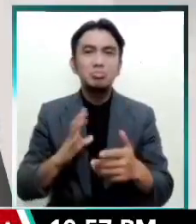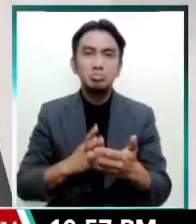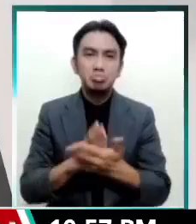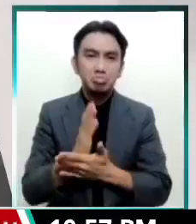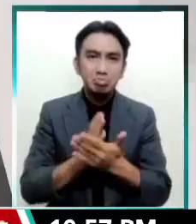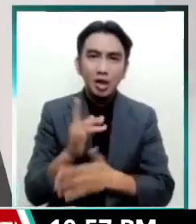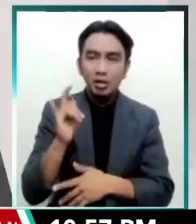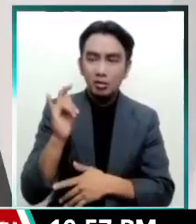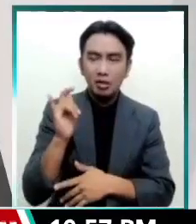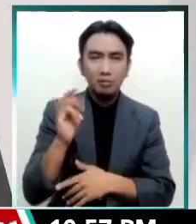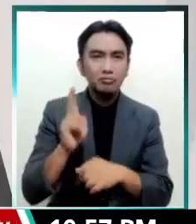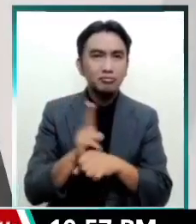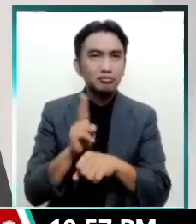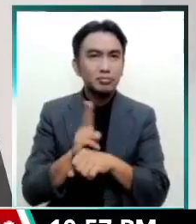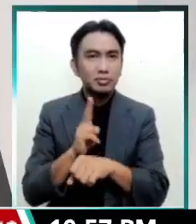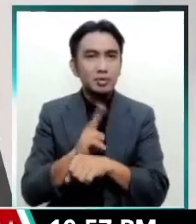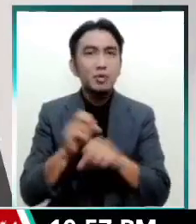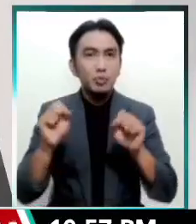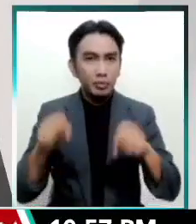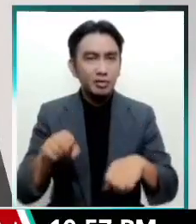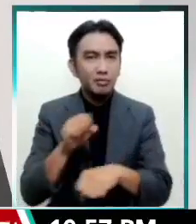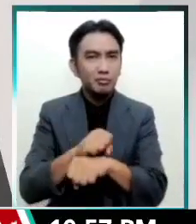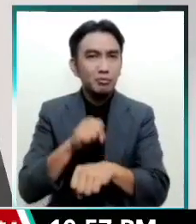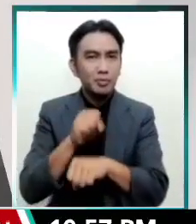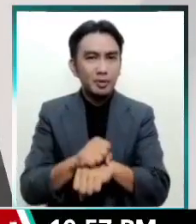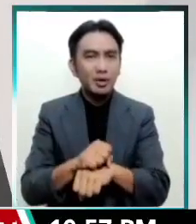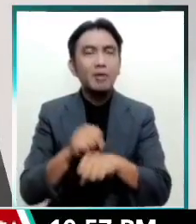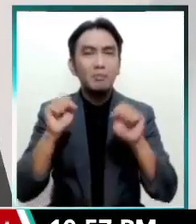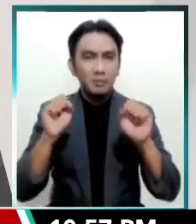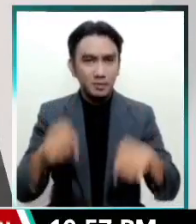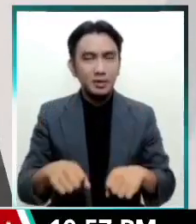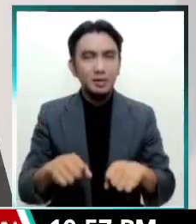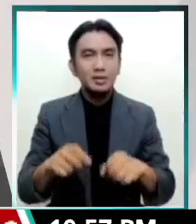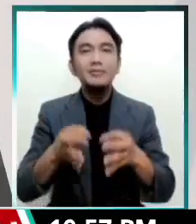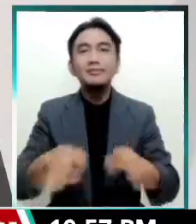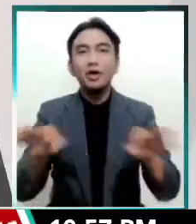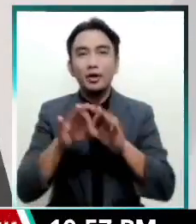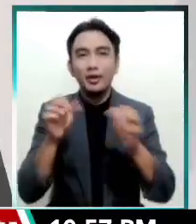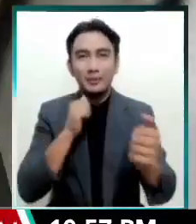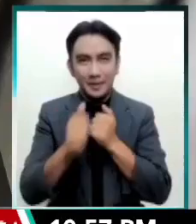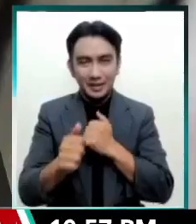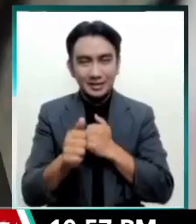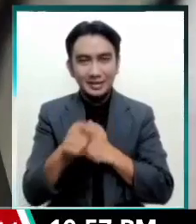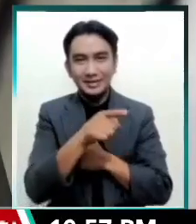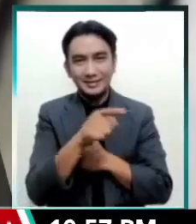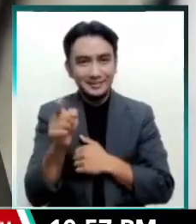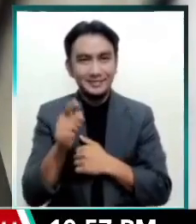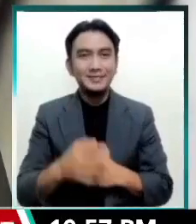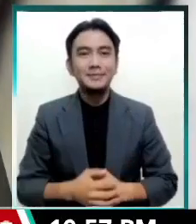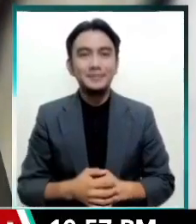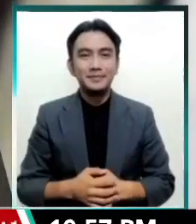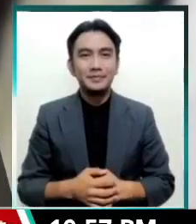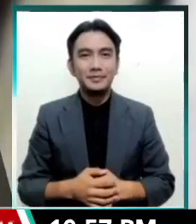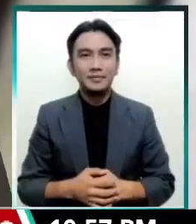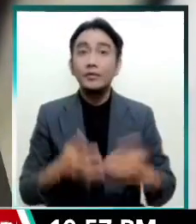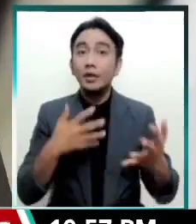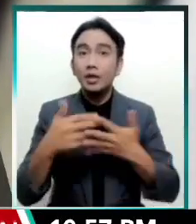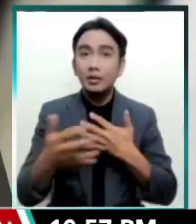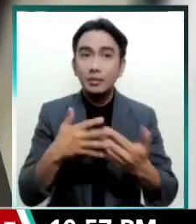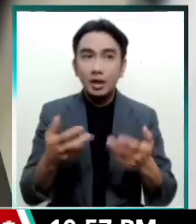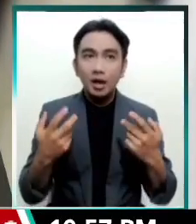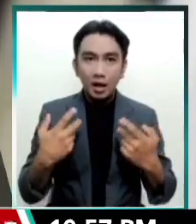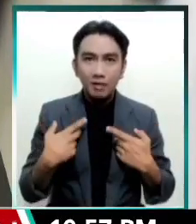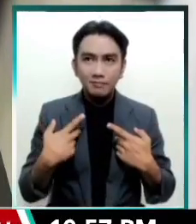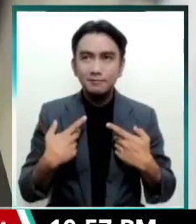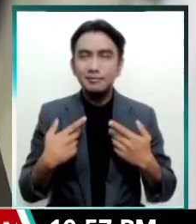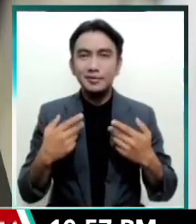driver. Bakit di pwede niya ako? Pwede, basta makapasa ka. Eh, naipasa ko. Panis. Sa kabila nito, tuloy-tuloy lamang ang kanyang biyahe